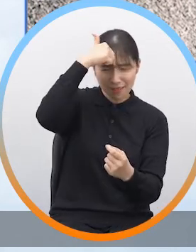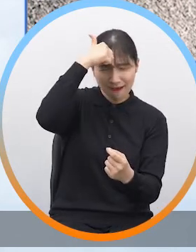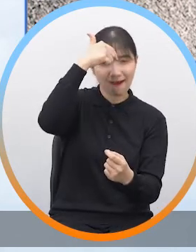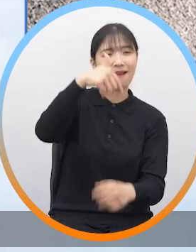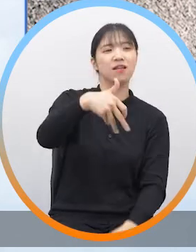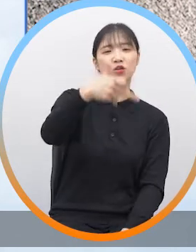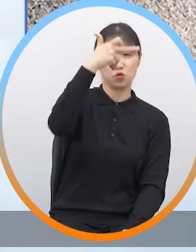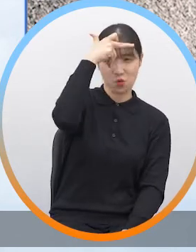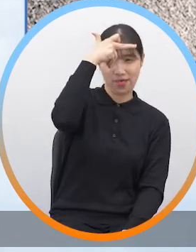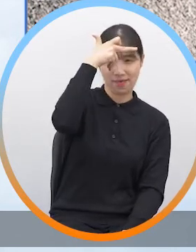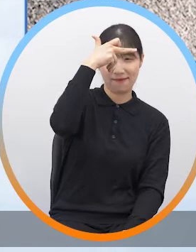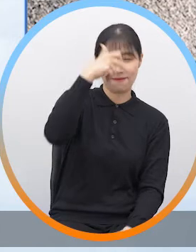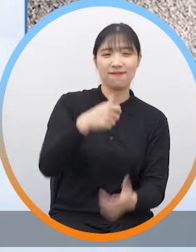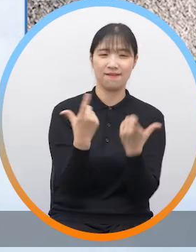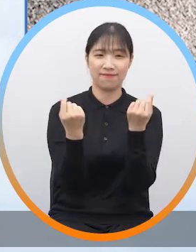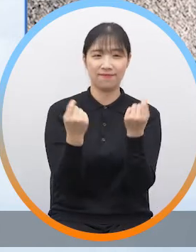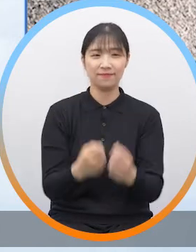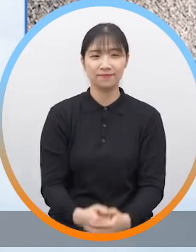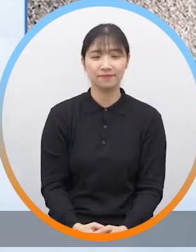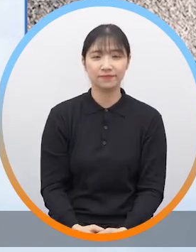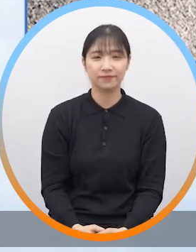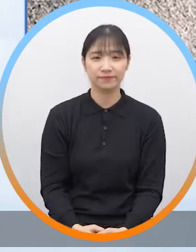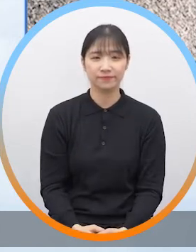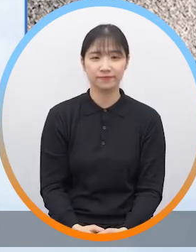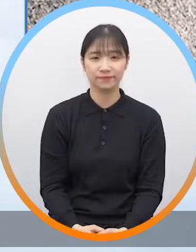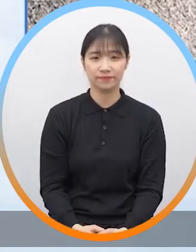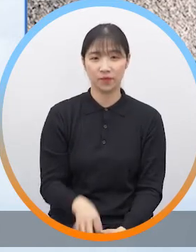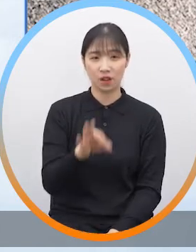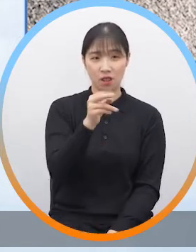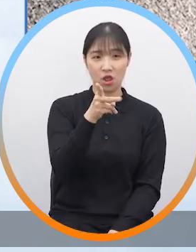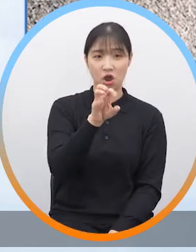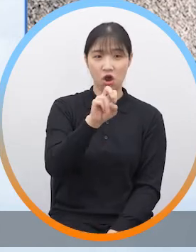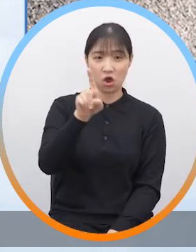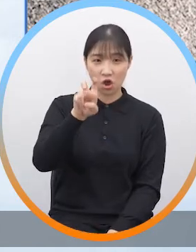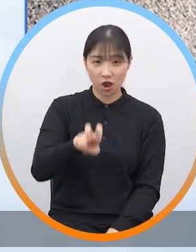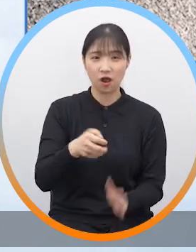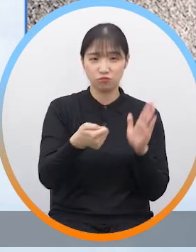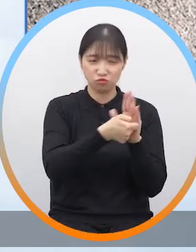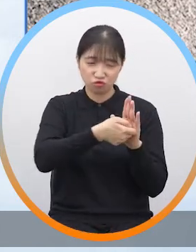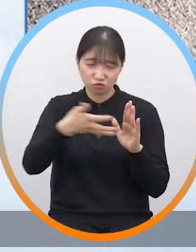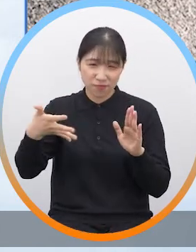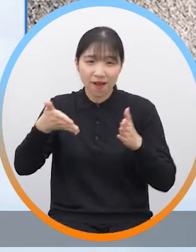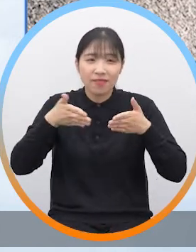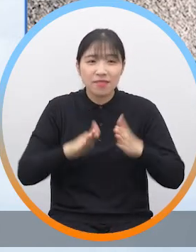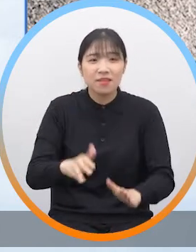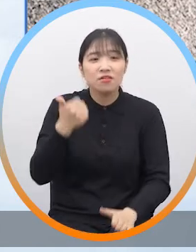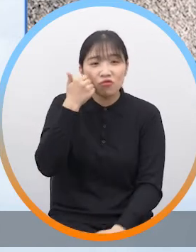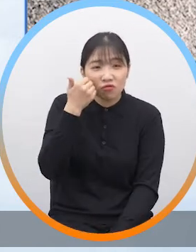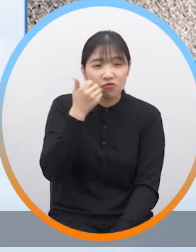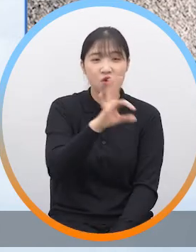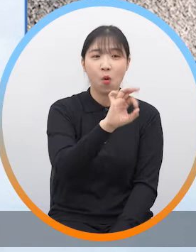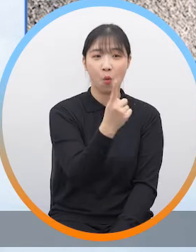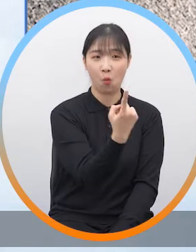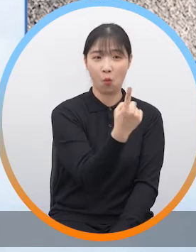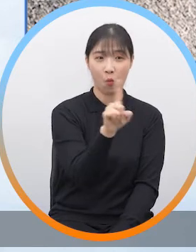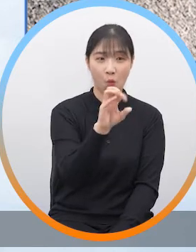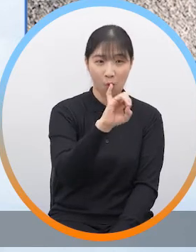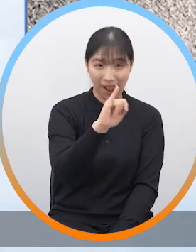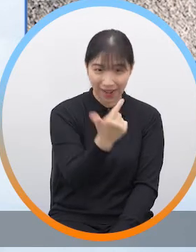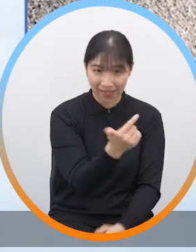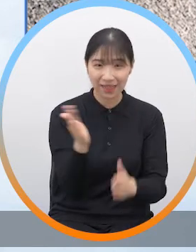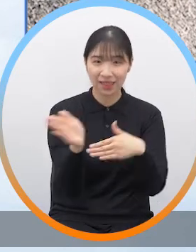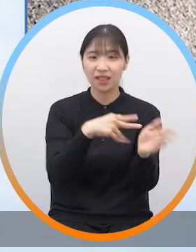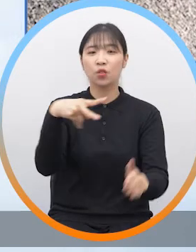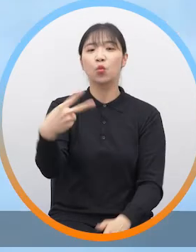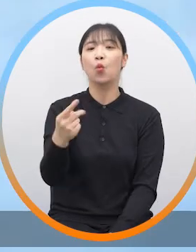옛날에는 채씨다. 그래서 지금 아까 영암의 유명한 분들 태어나는 것을 우리가 왕인 박사하고 성각국사